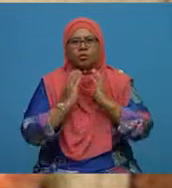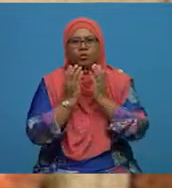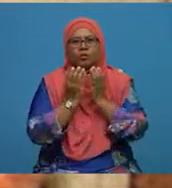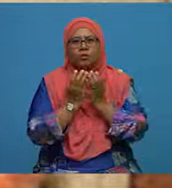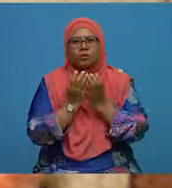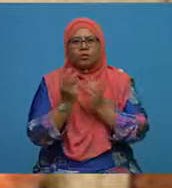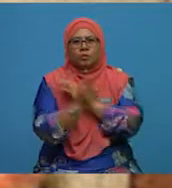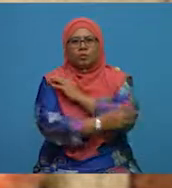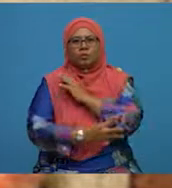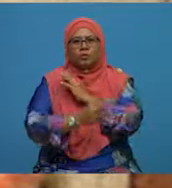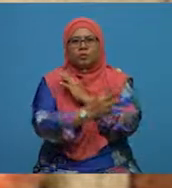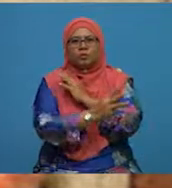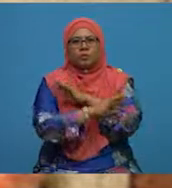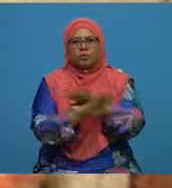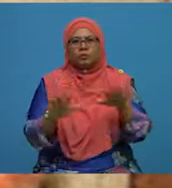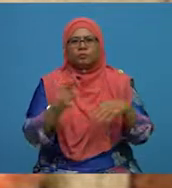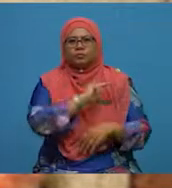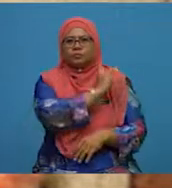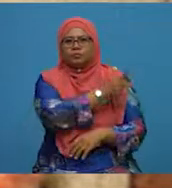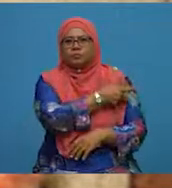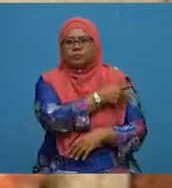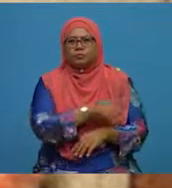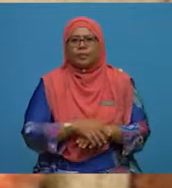wilayah tidak diberi kuasa.